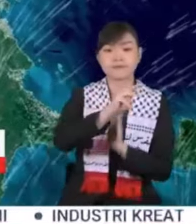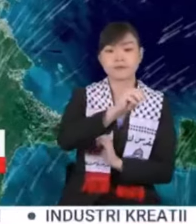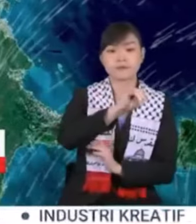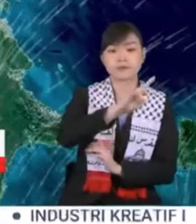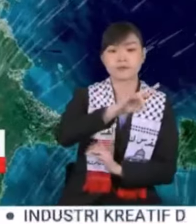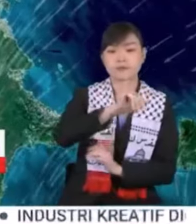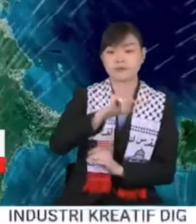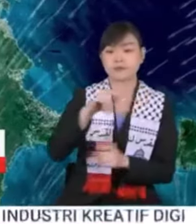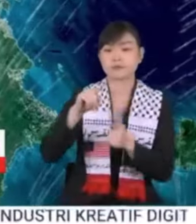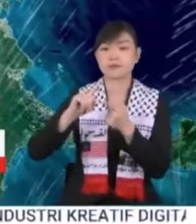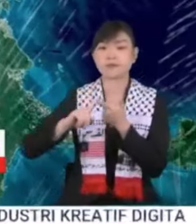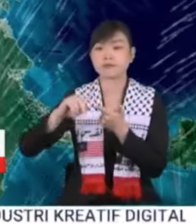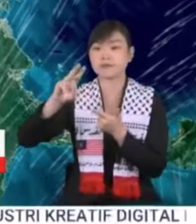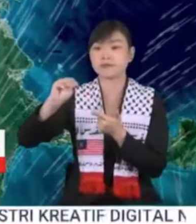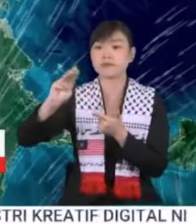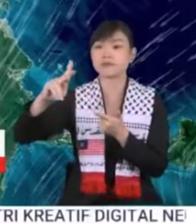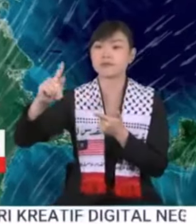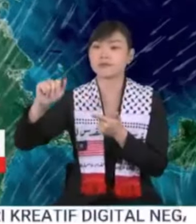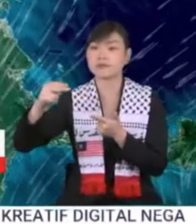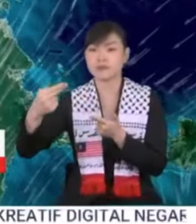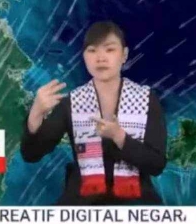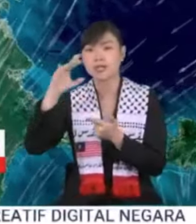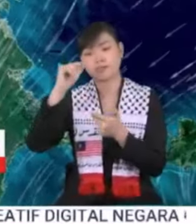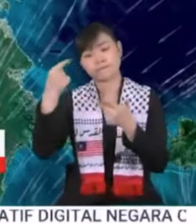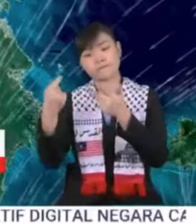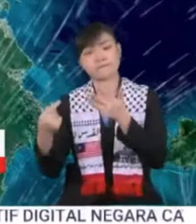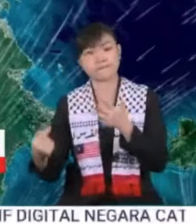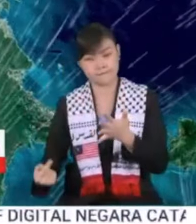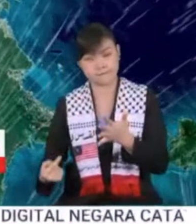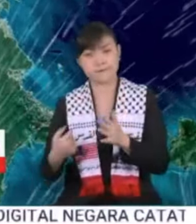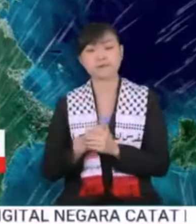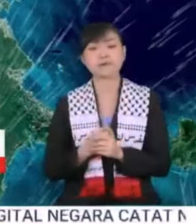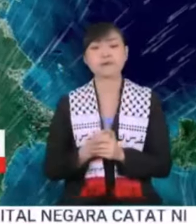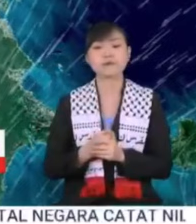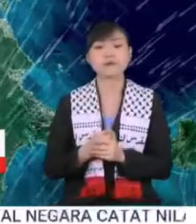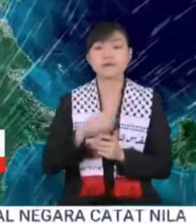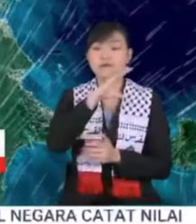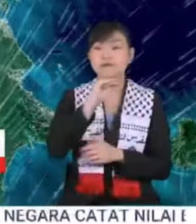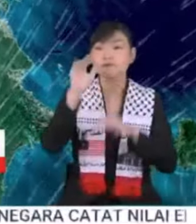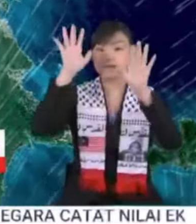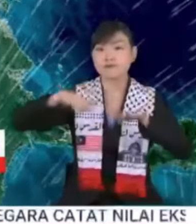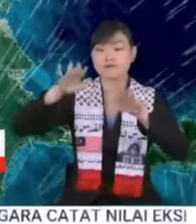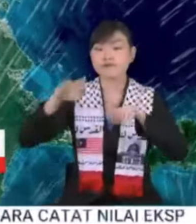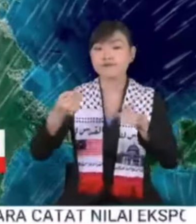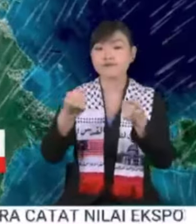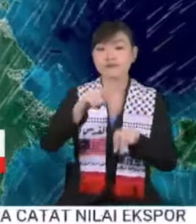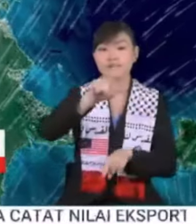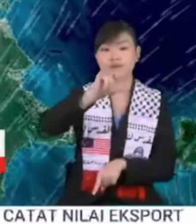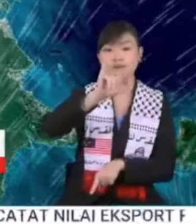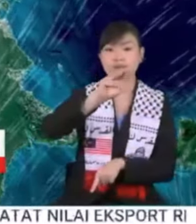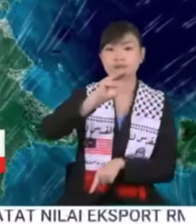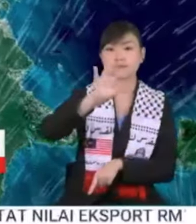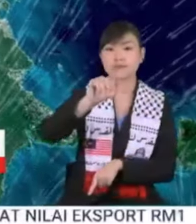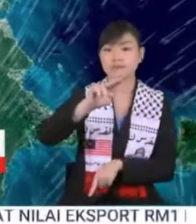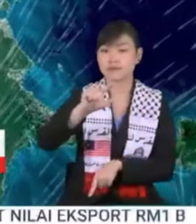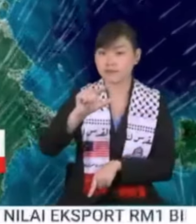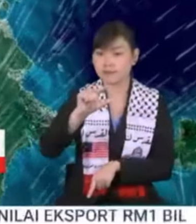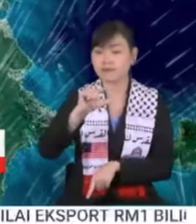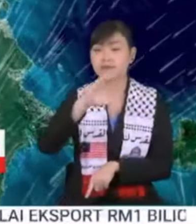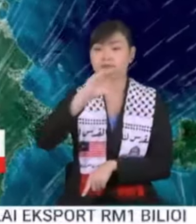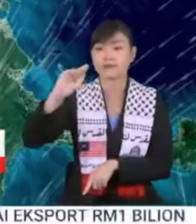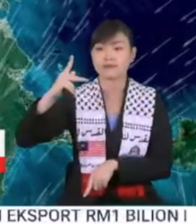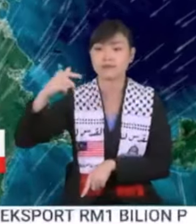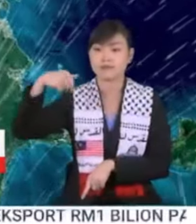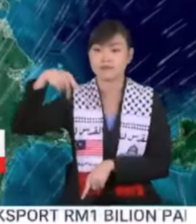Mukah, Bintulu, Limbang dan juga Kapit. Namun begitu, ribut petir yang berlaku untuk bahagian Limbang dan juga Kapit ini sebenarnya